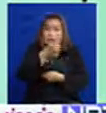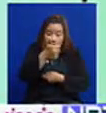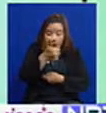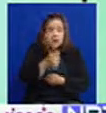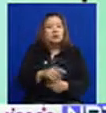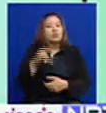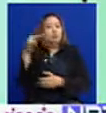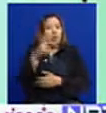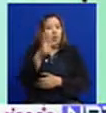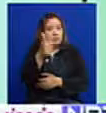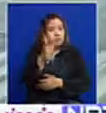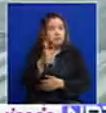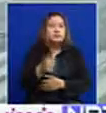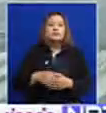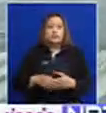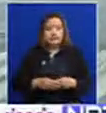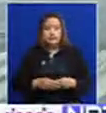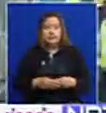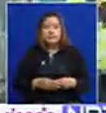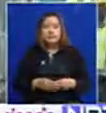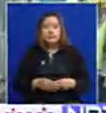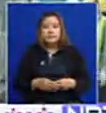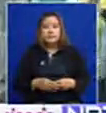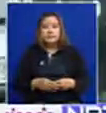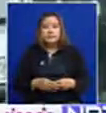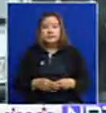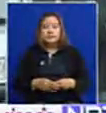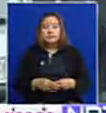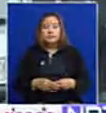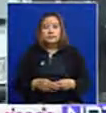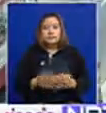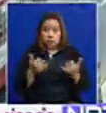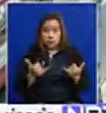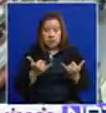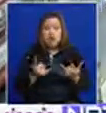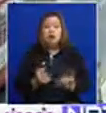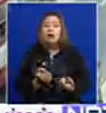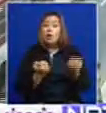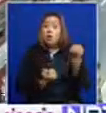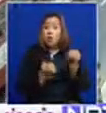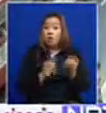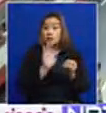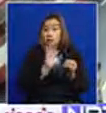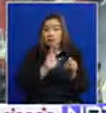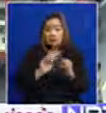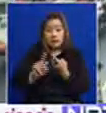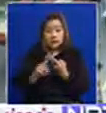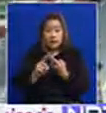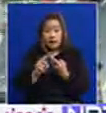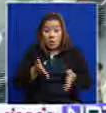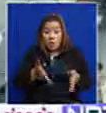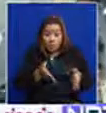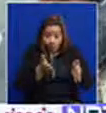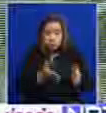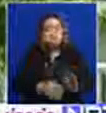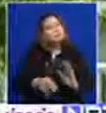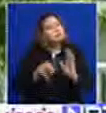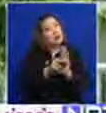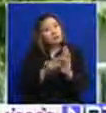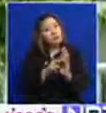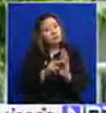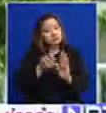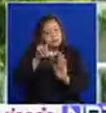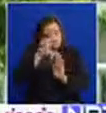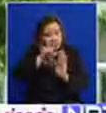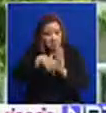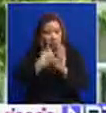วดีได้สำหรับการปิดถนนหรือสะพานข้ามแยกเกษตรจะปิดตลอด24ชั่วโมงคาดว่า